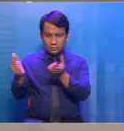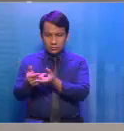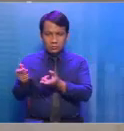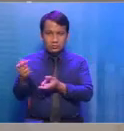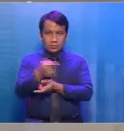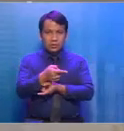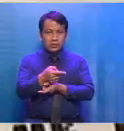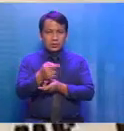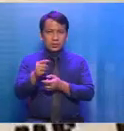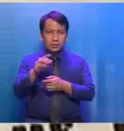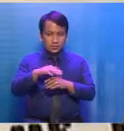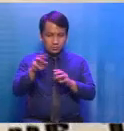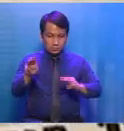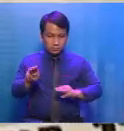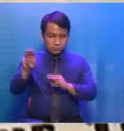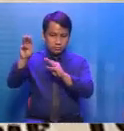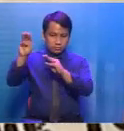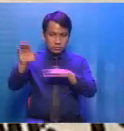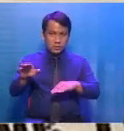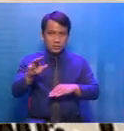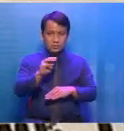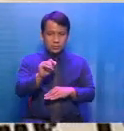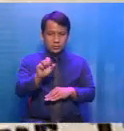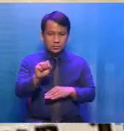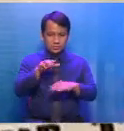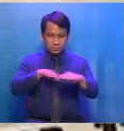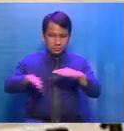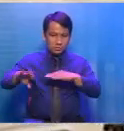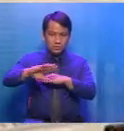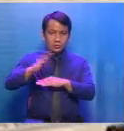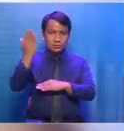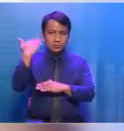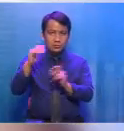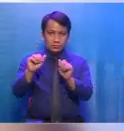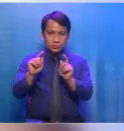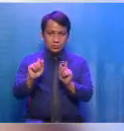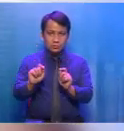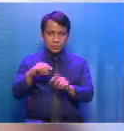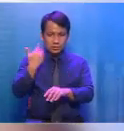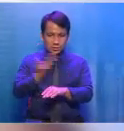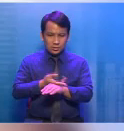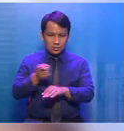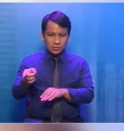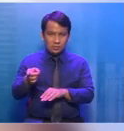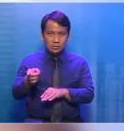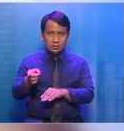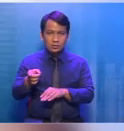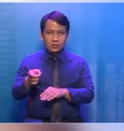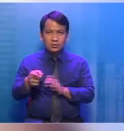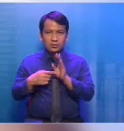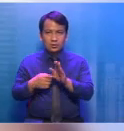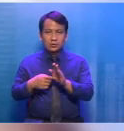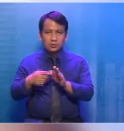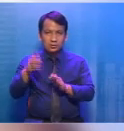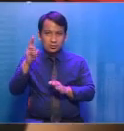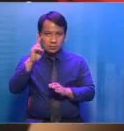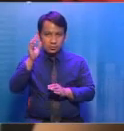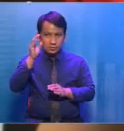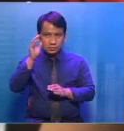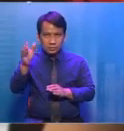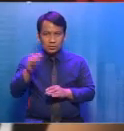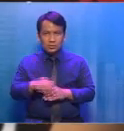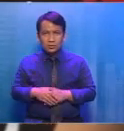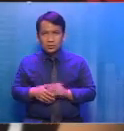mga militar sa bulubunduking bahagi ng Marihatag, Surigao del Sur noong Sabado. Anak siya ni Bayan Muna Representative Euphemia Kulyamat